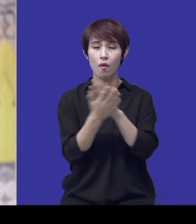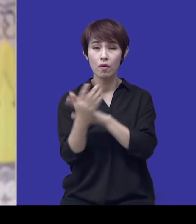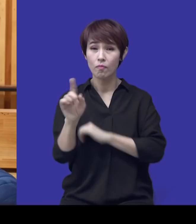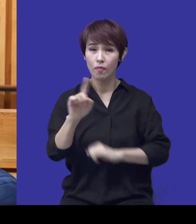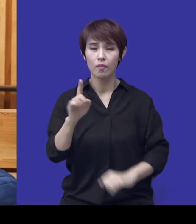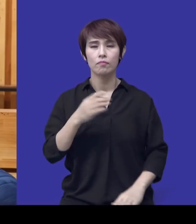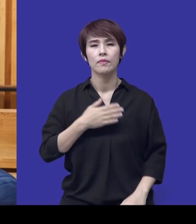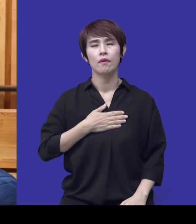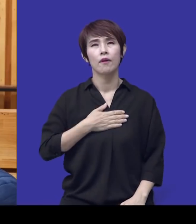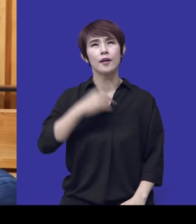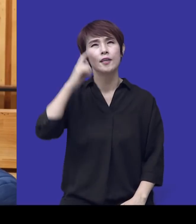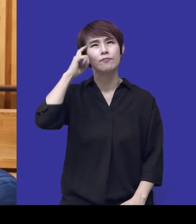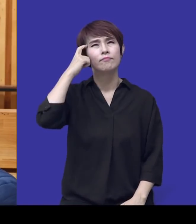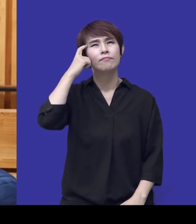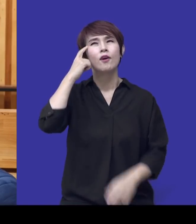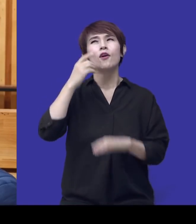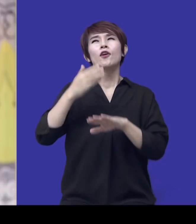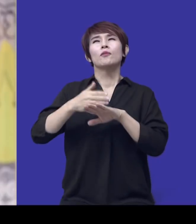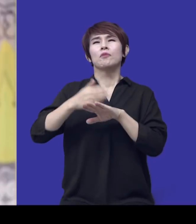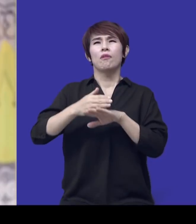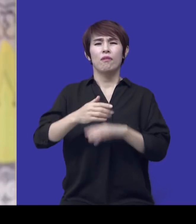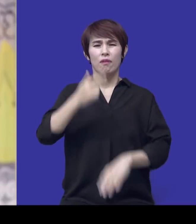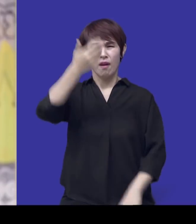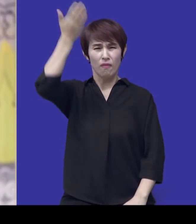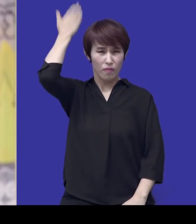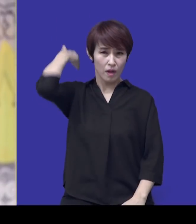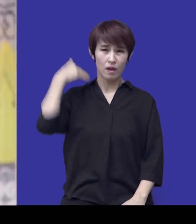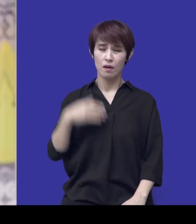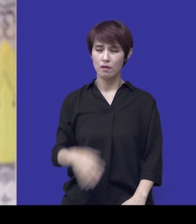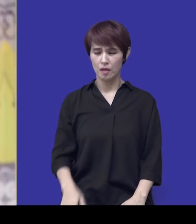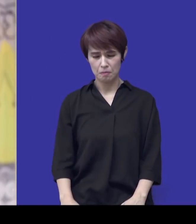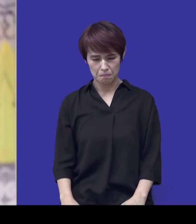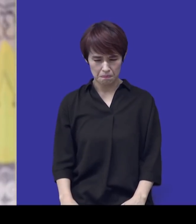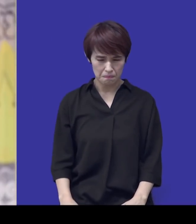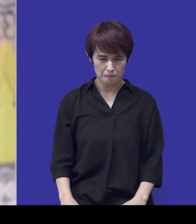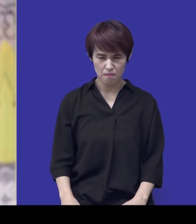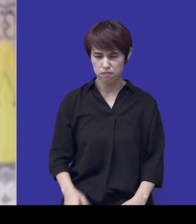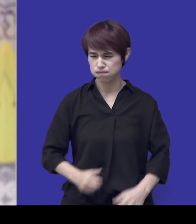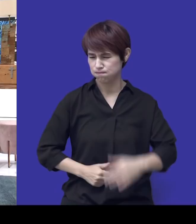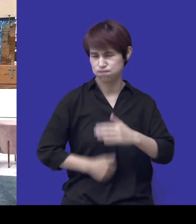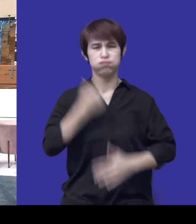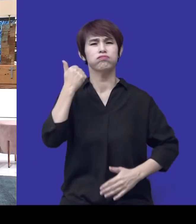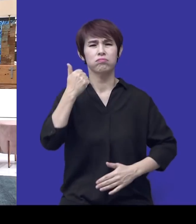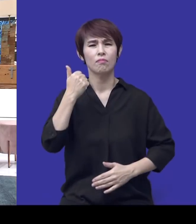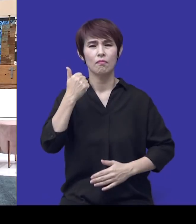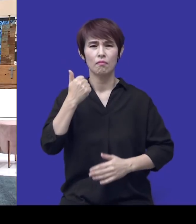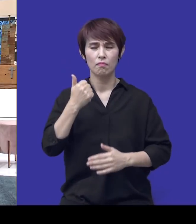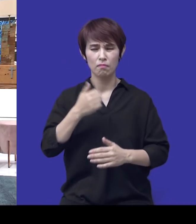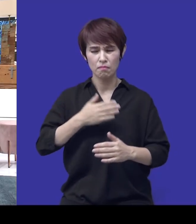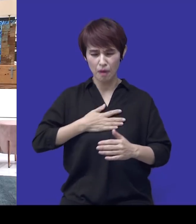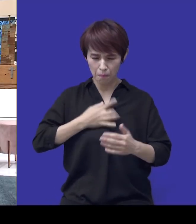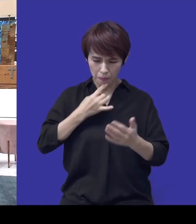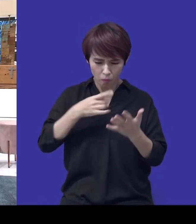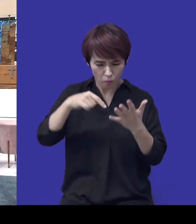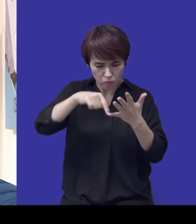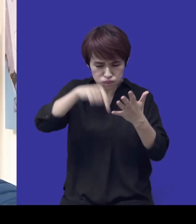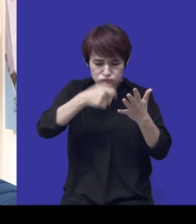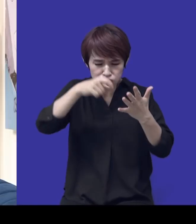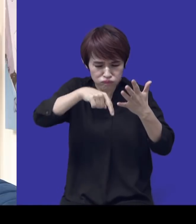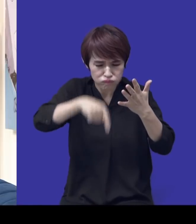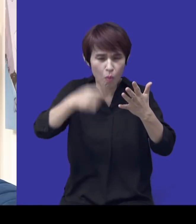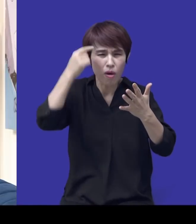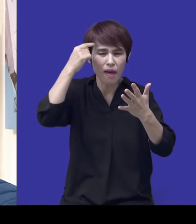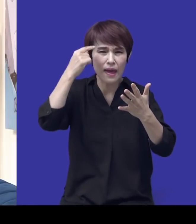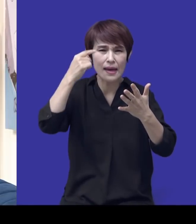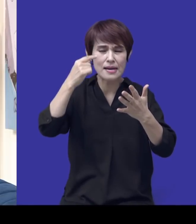됐어요, 인생을. 옛날엔 가만히 있어도 분노하게 됐는데 왜 나만 땀이 이렇게 맨날 닦고 막 그랬거든요.